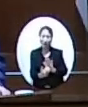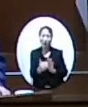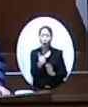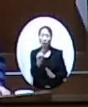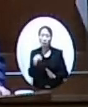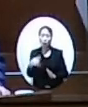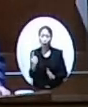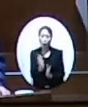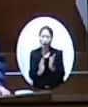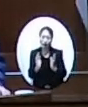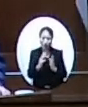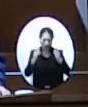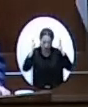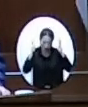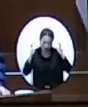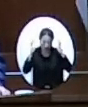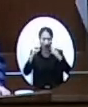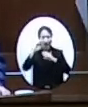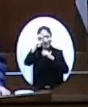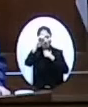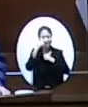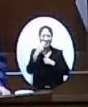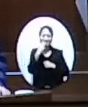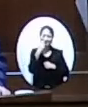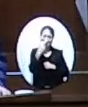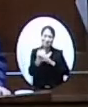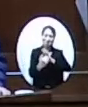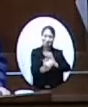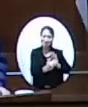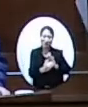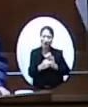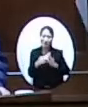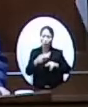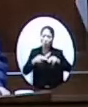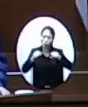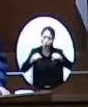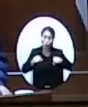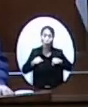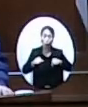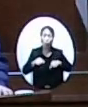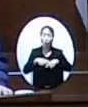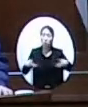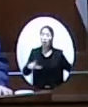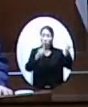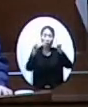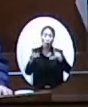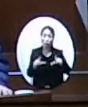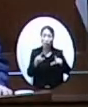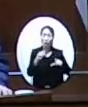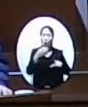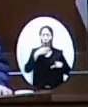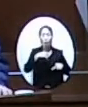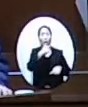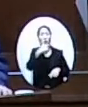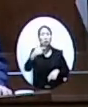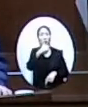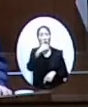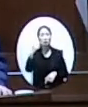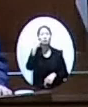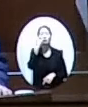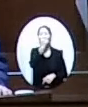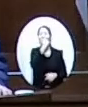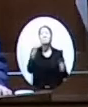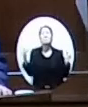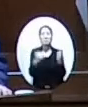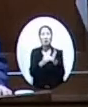가꾸기, 머리 감기, 신발장 탈취, 주방 청소 등 일상생활에도 탁월한 효과가 있다는 것이